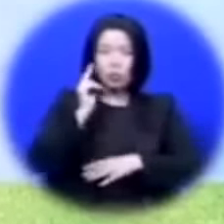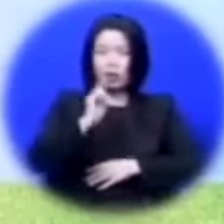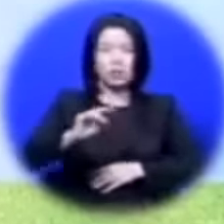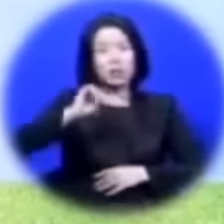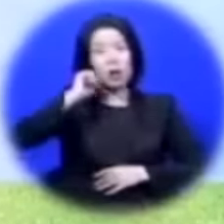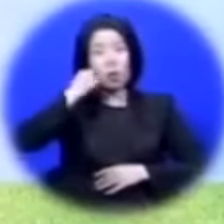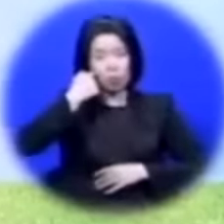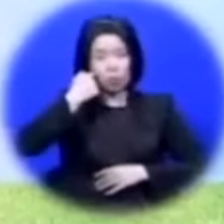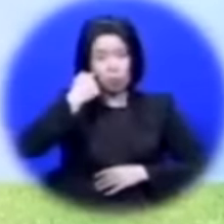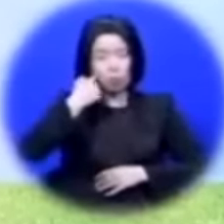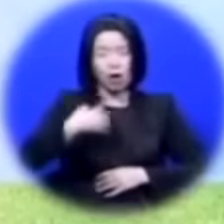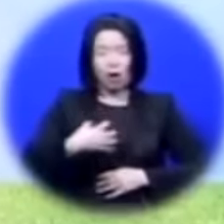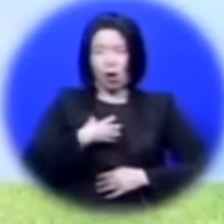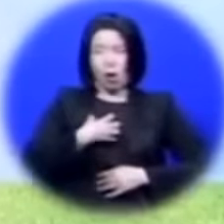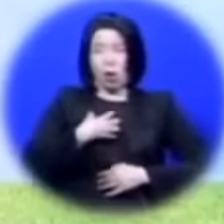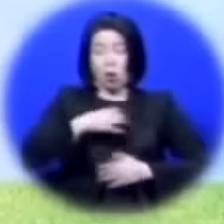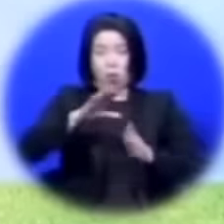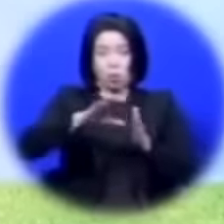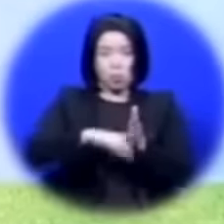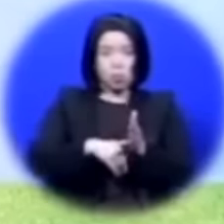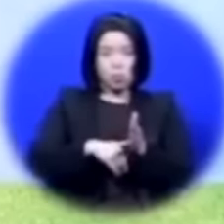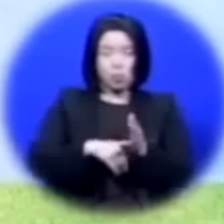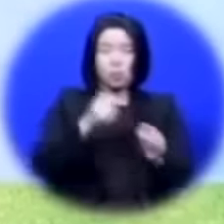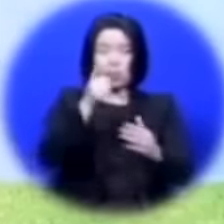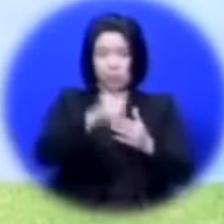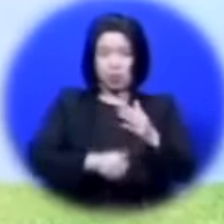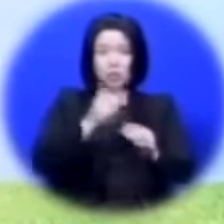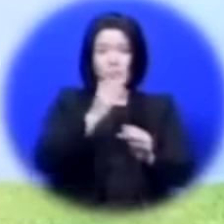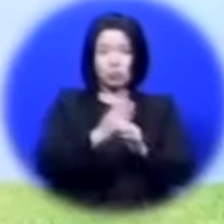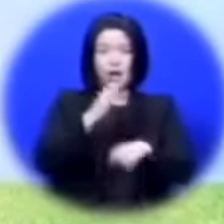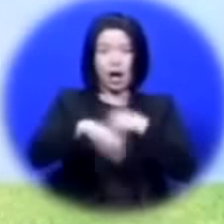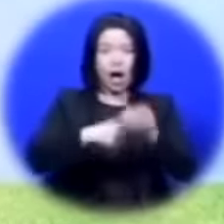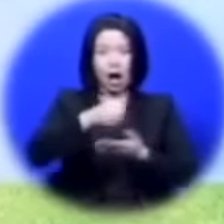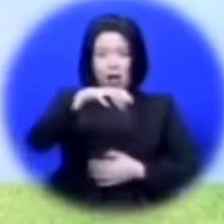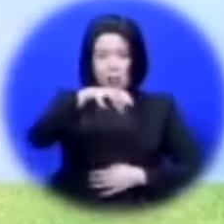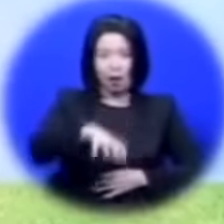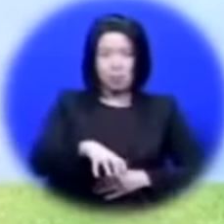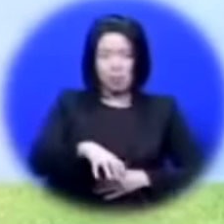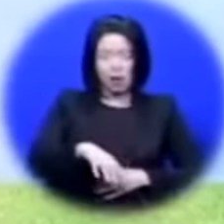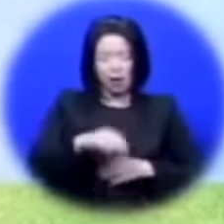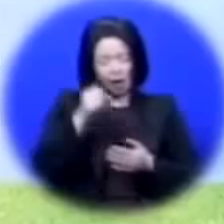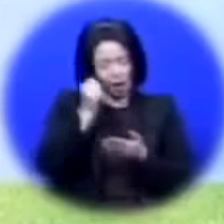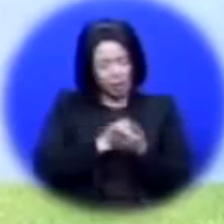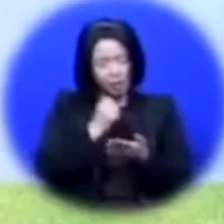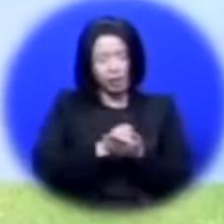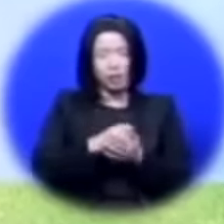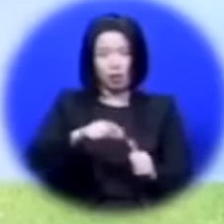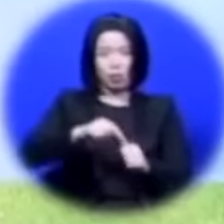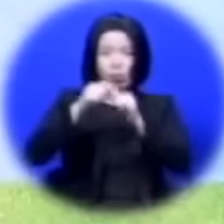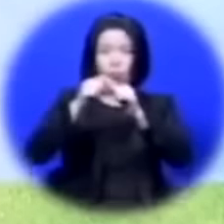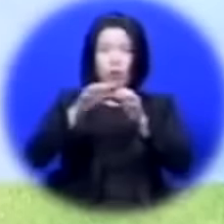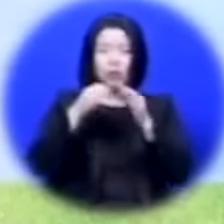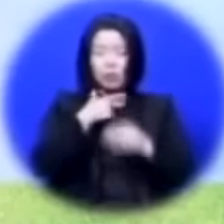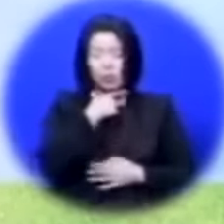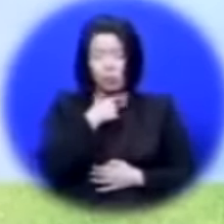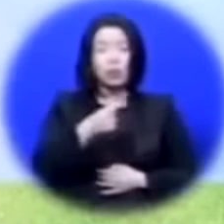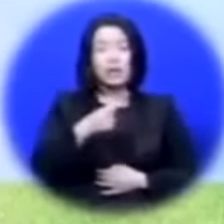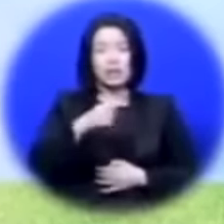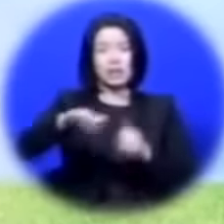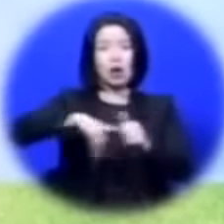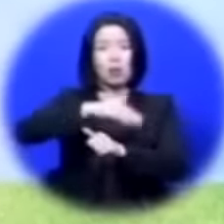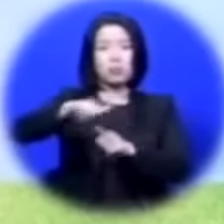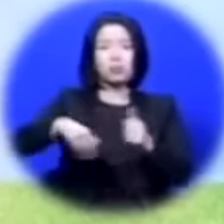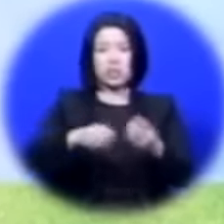어려움과 위기에 빠진 가운데 하나님 앞에 안타깝게 구원을 갈망하는 그런 분위기의